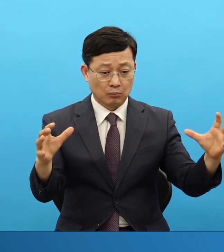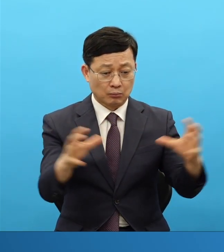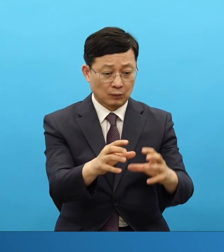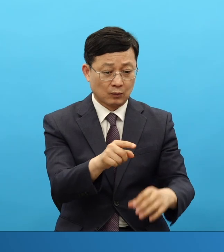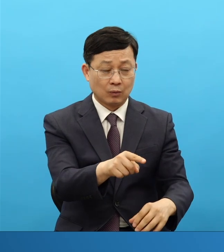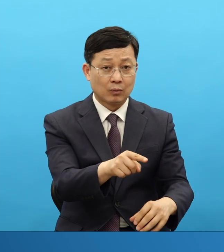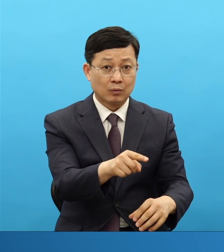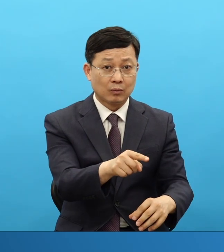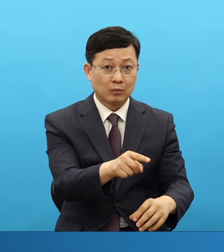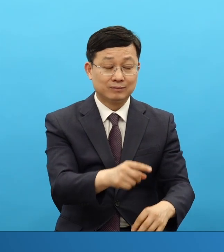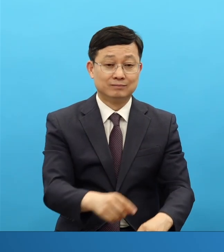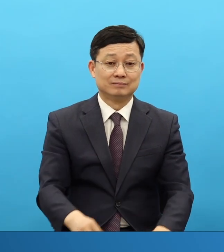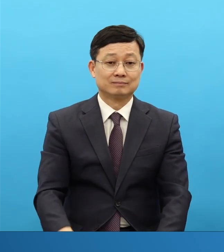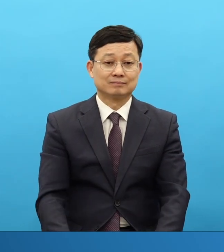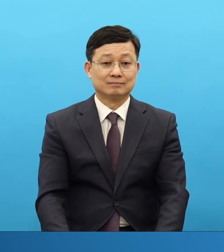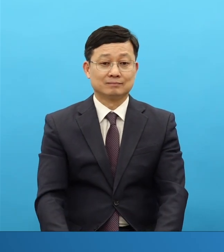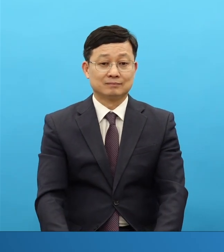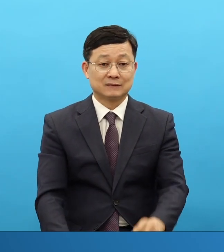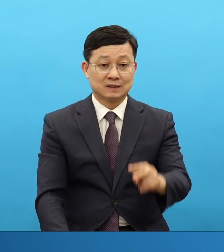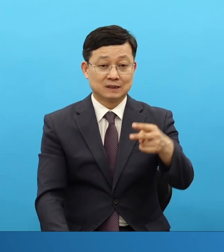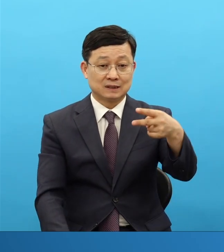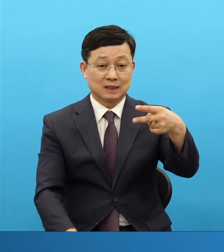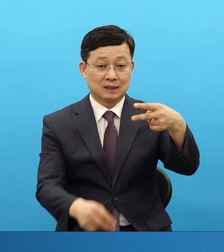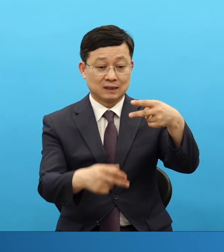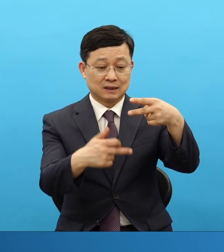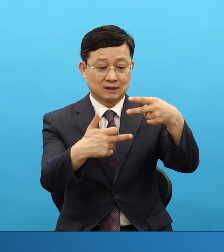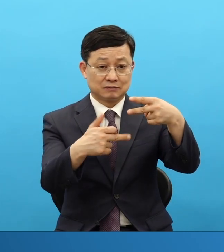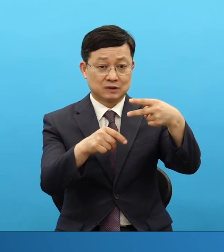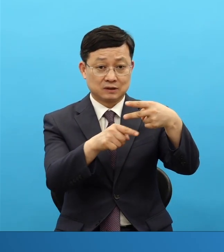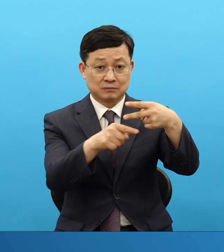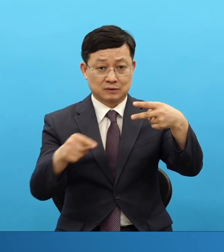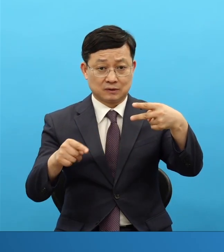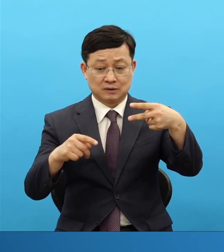중요한 그 정도가 아니죠. And it goes beyond that. Very importantly,